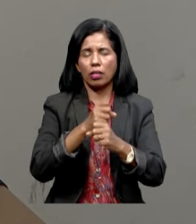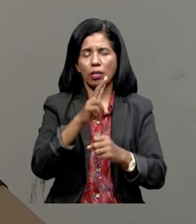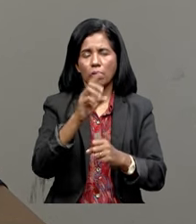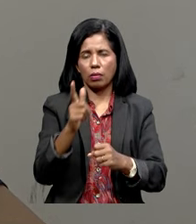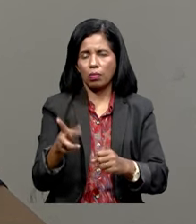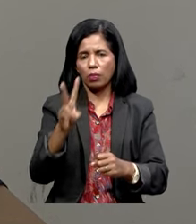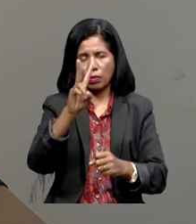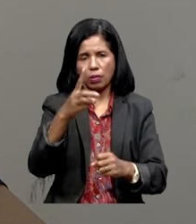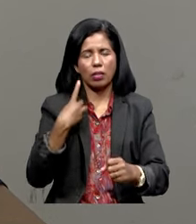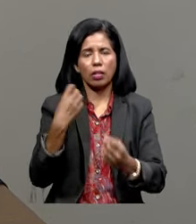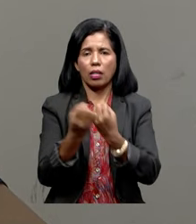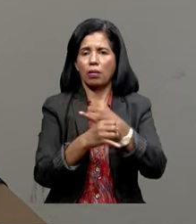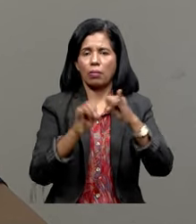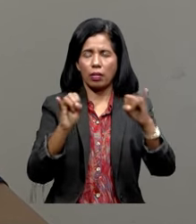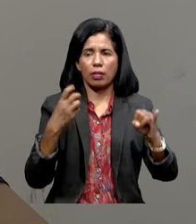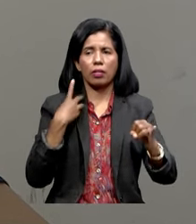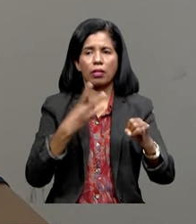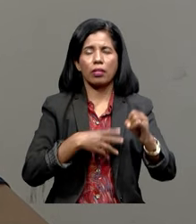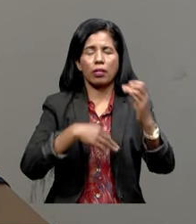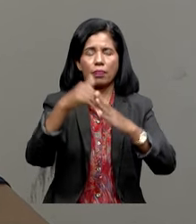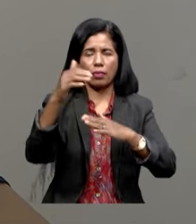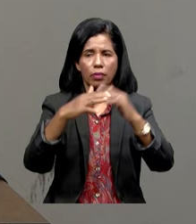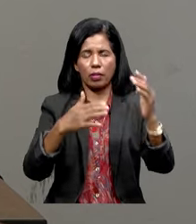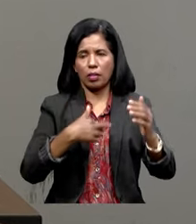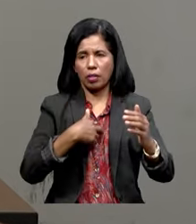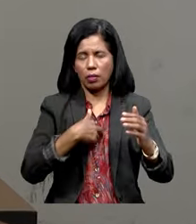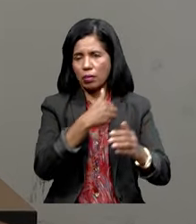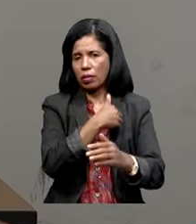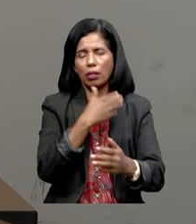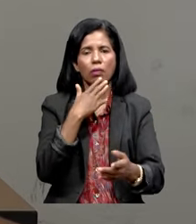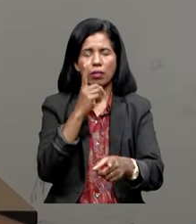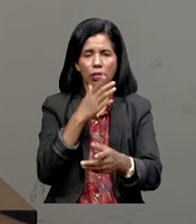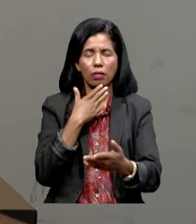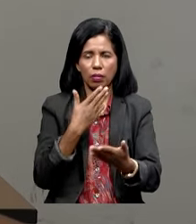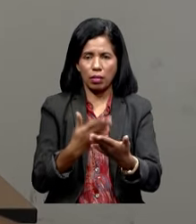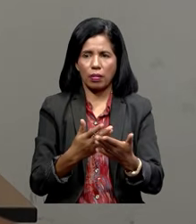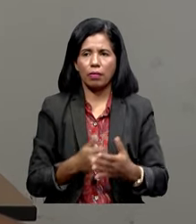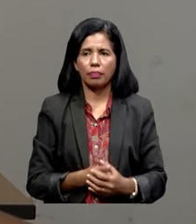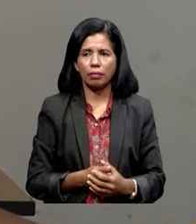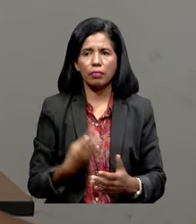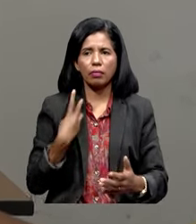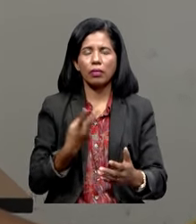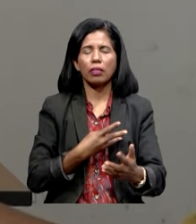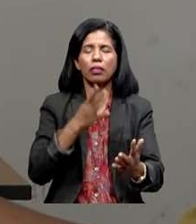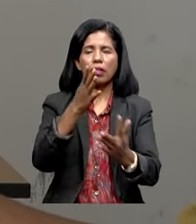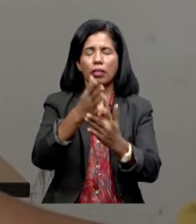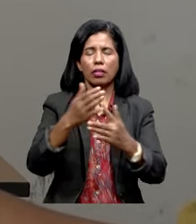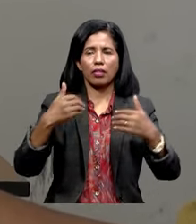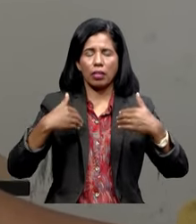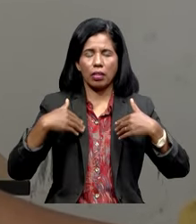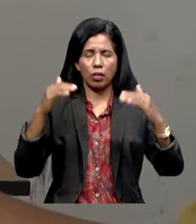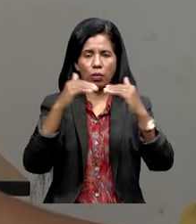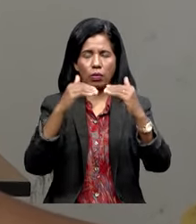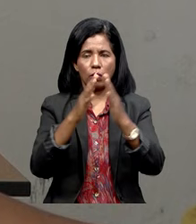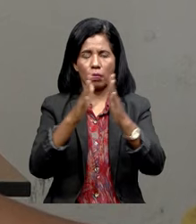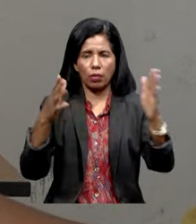kunan, etenia infrastruktur sarasik mu se dau kade kuadu. Pada tat tambah ya ya konferensi apa buat sih rana